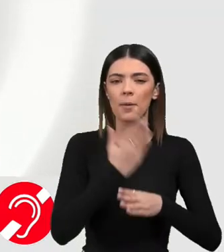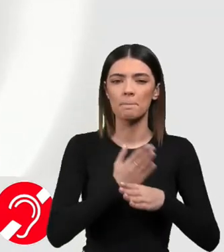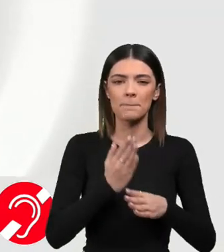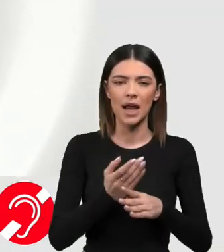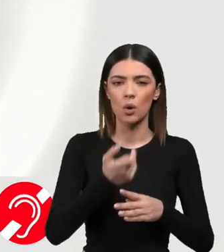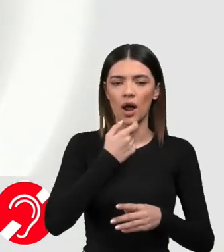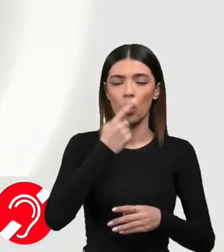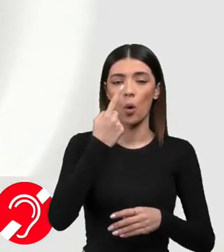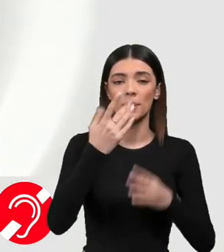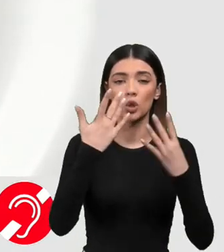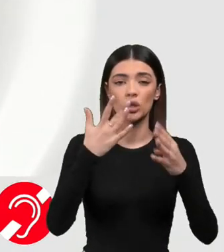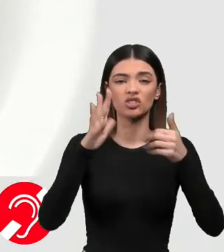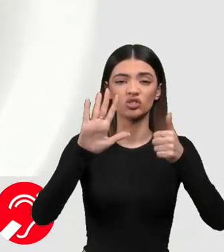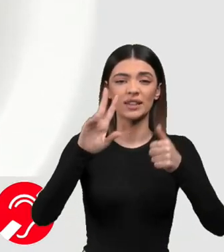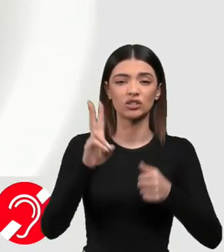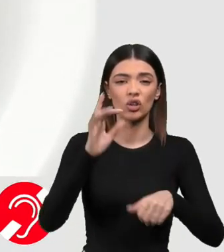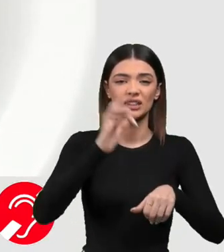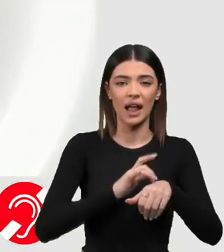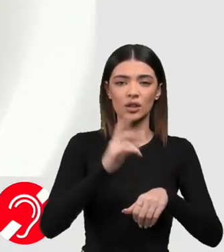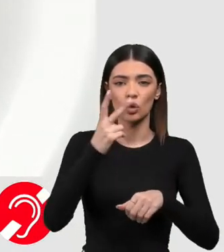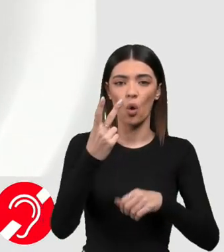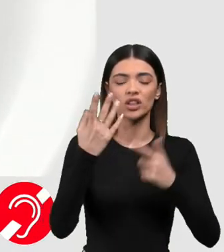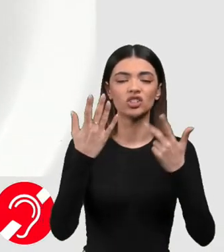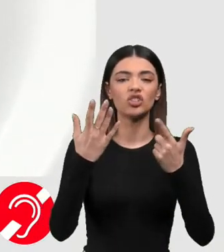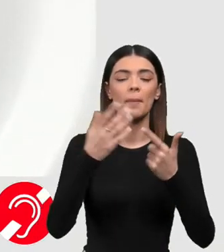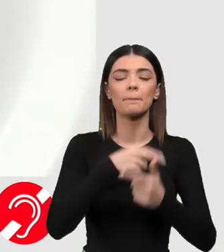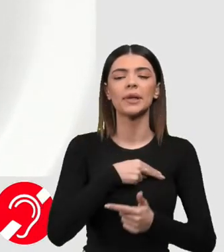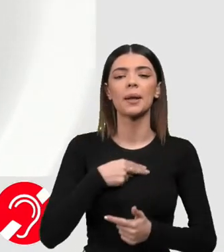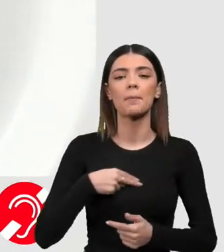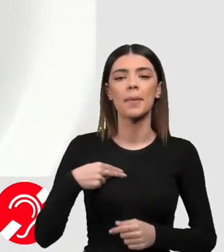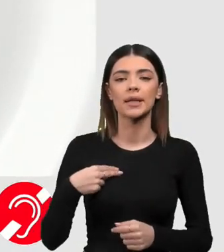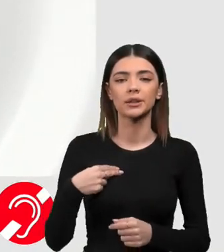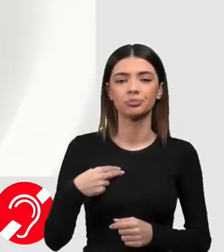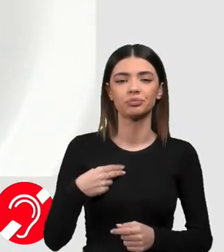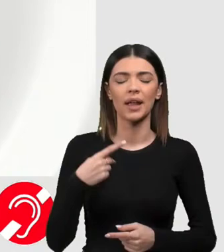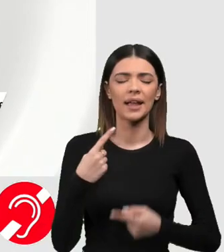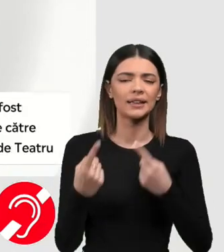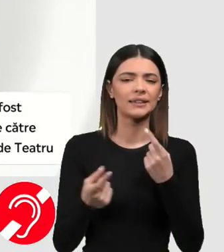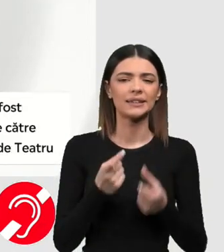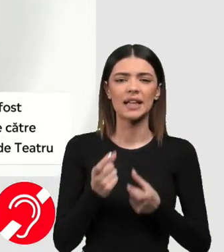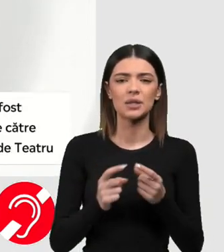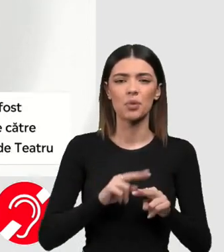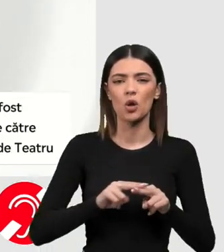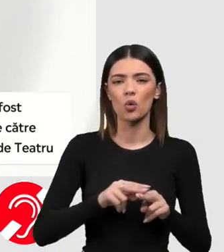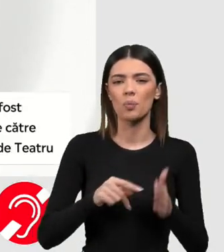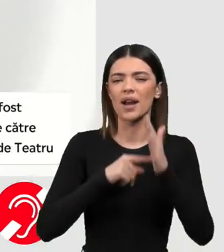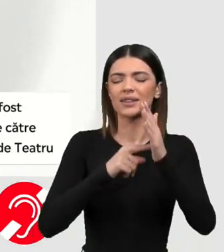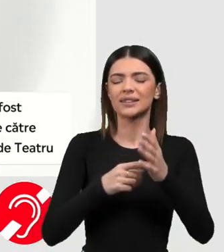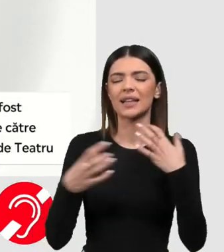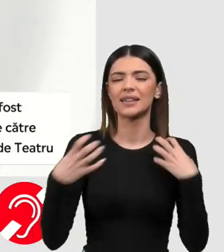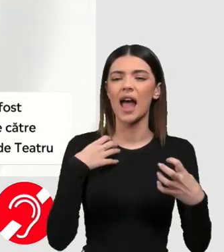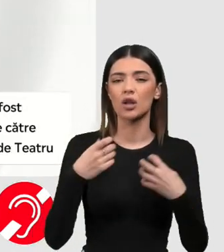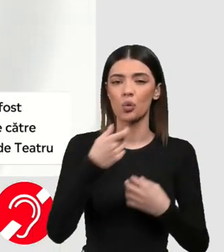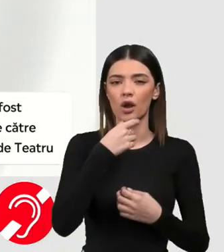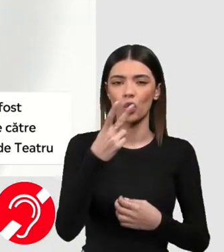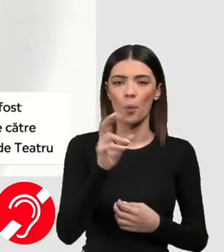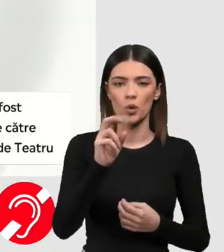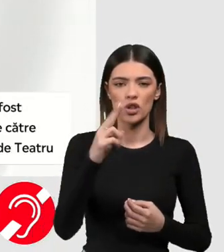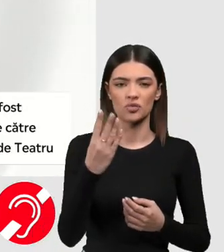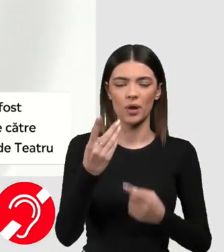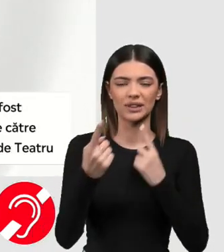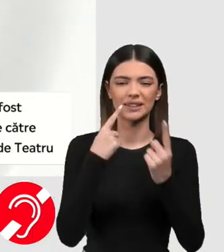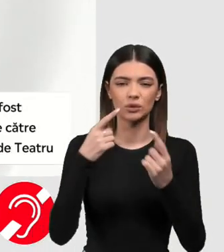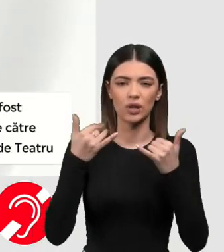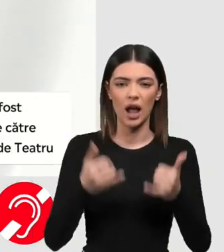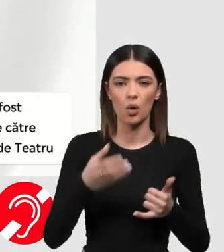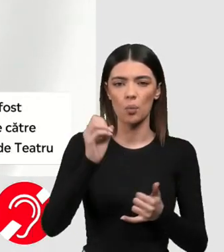se sărbătorește la nivel internațional din anul 1962 în data de 27 martie. Despre cum arată teatrul în 2024